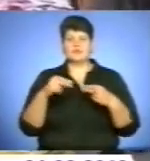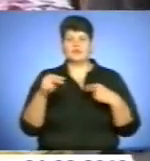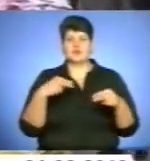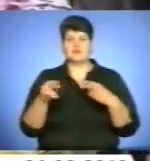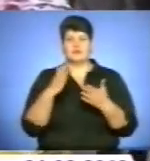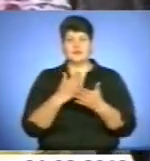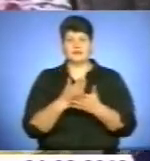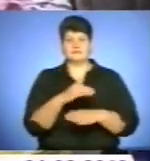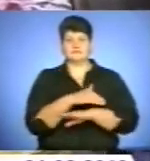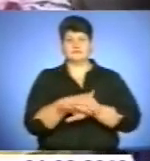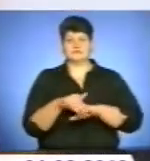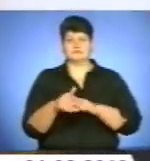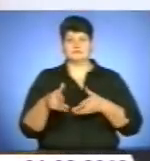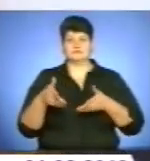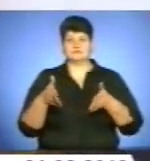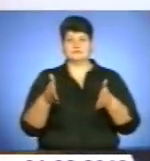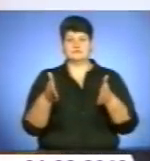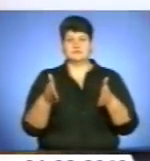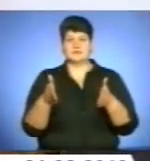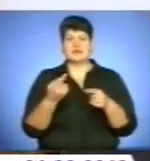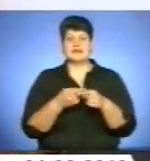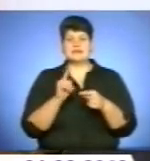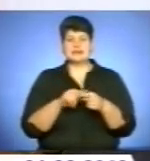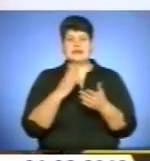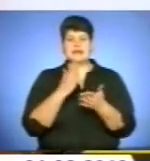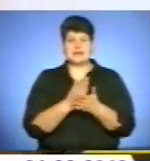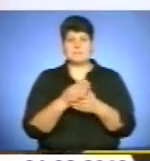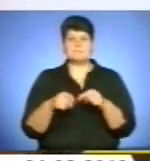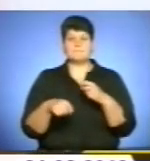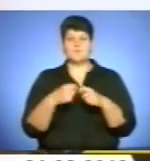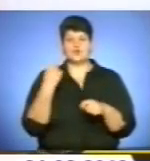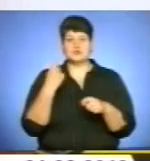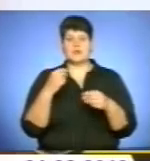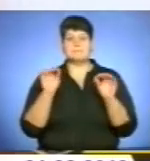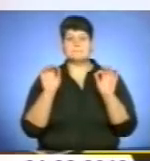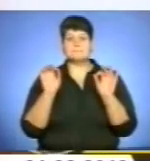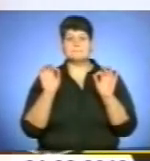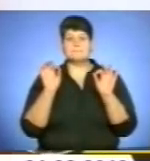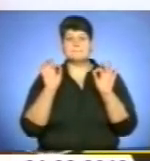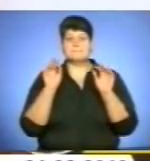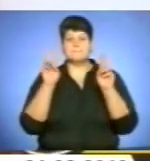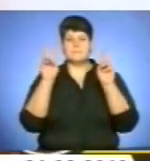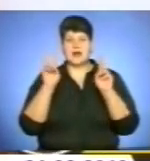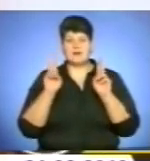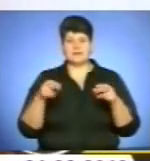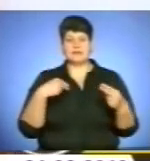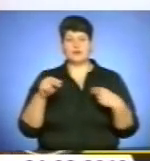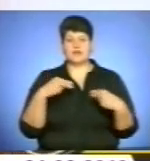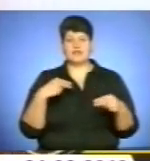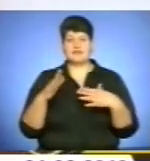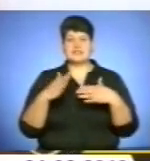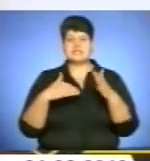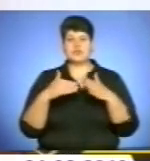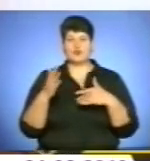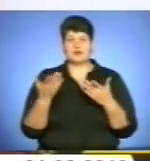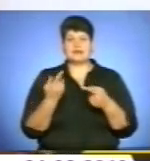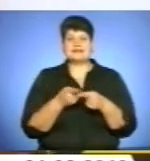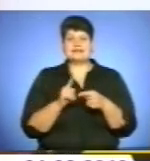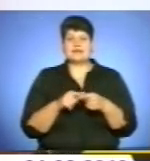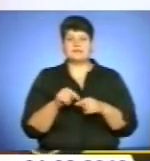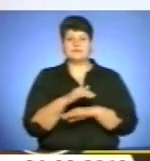проїжджій частині. Значить, це порушення правил торгівлі і торгівля з рук в неналежному місці. Воно приводить до чого? Тротуар